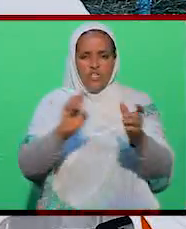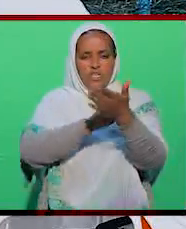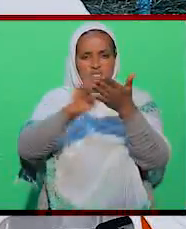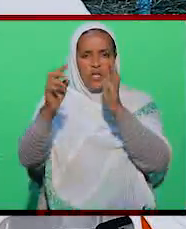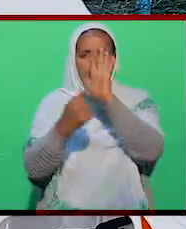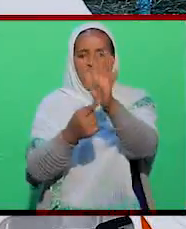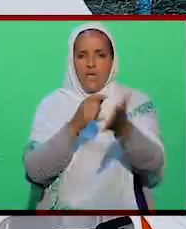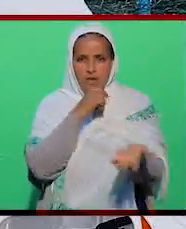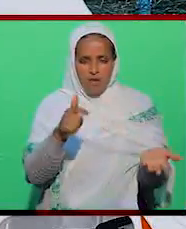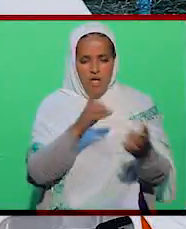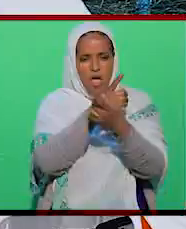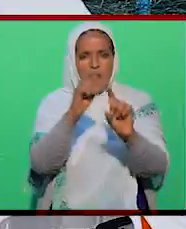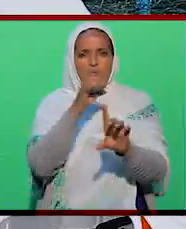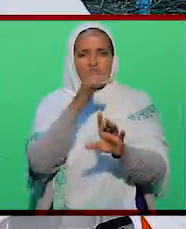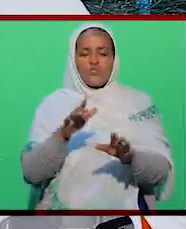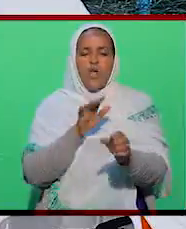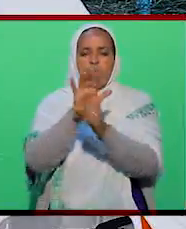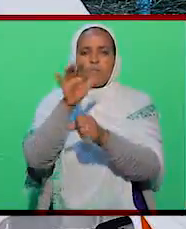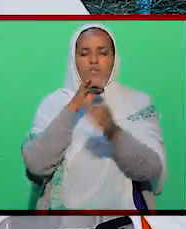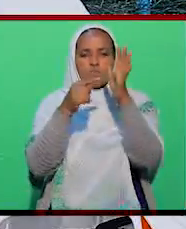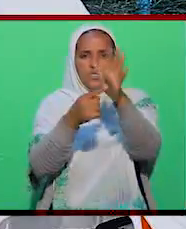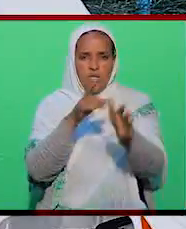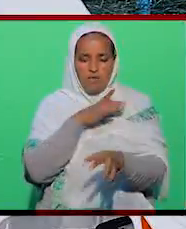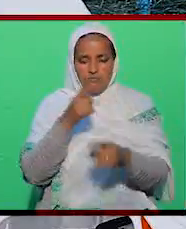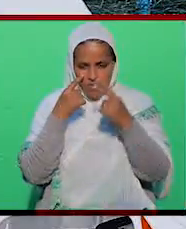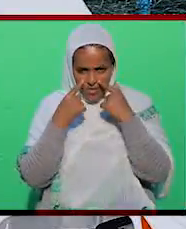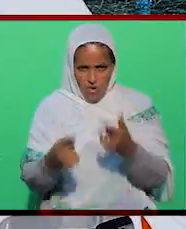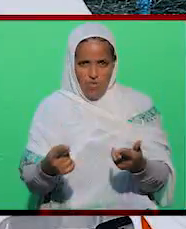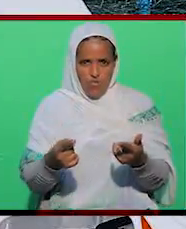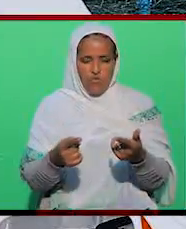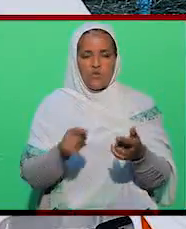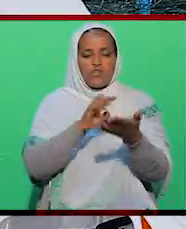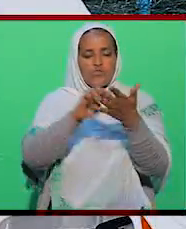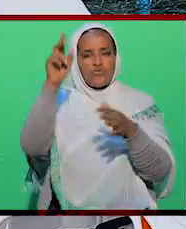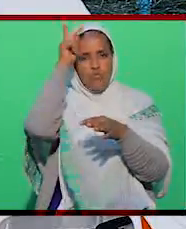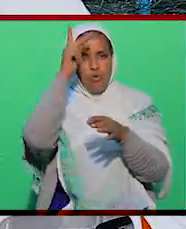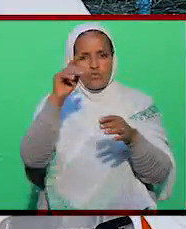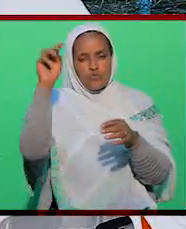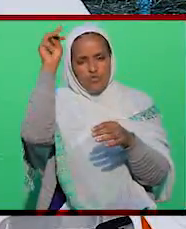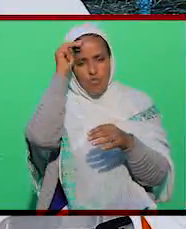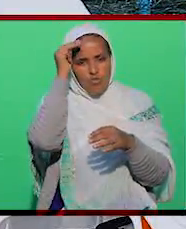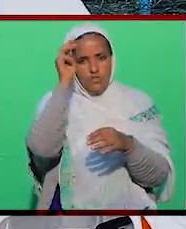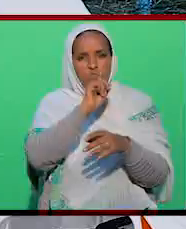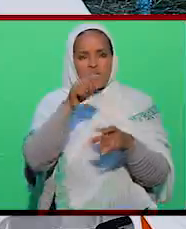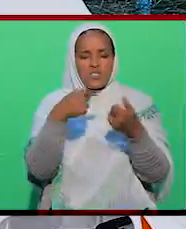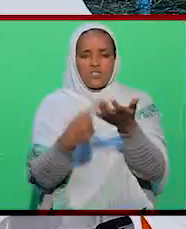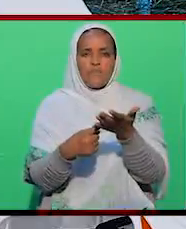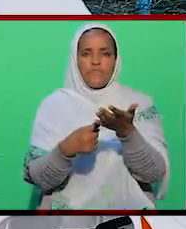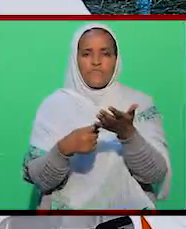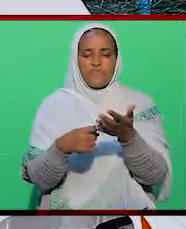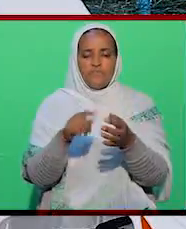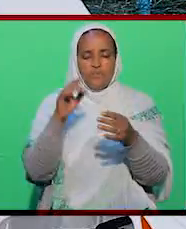መፈወስ የቅድስና ምልክት አይደለም። አለመፈወስ ያለ መብቃት ምልክት። እንዲያውም ቅዱስ ጳውሎስ ለምሳሌ ጢሞቴዎስን ምንድን ነው ያለው?